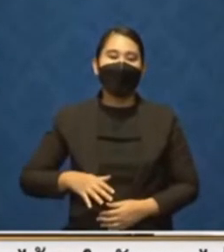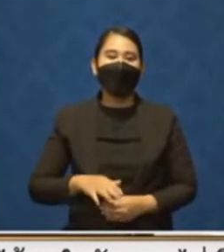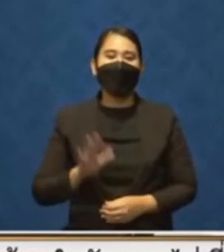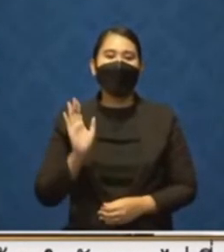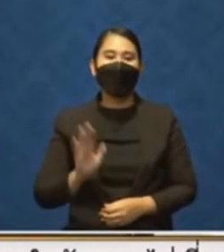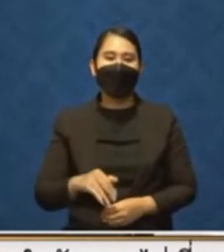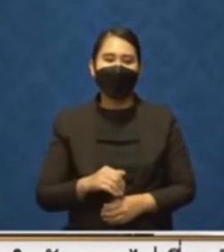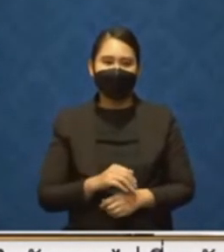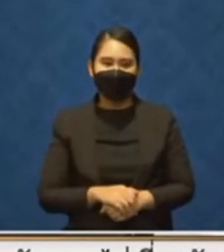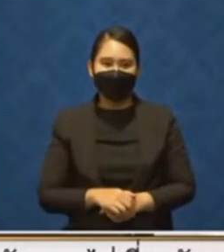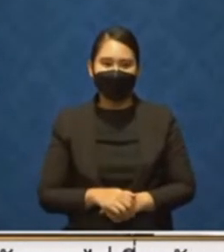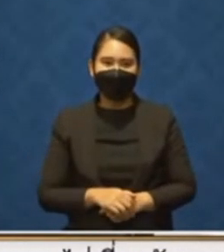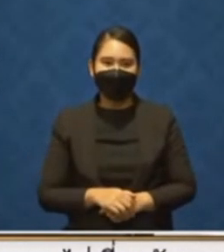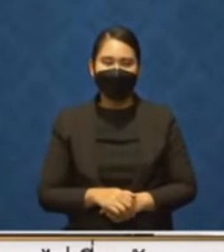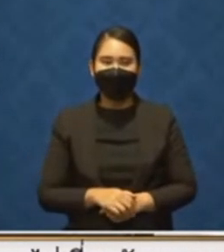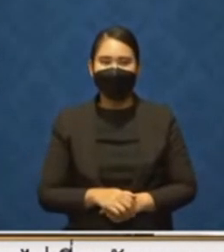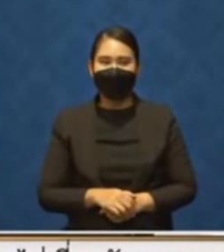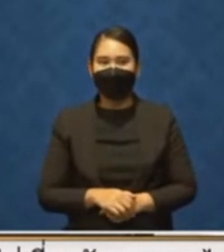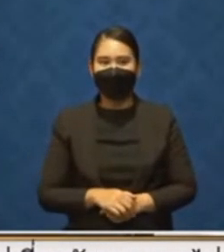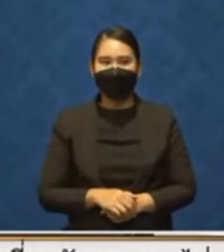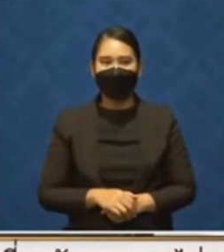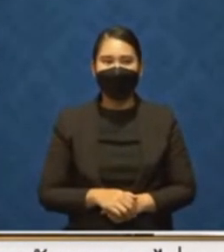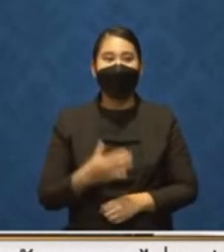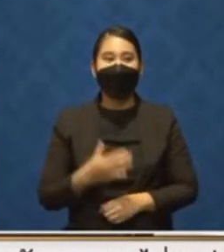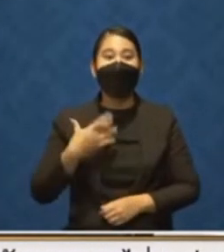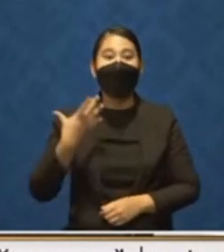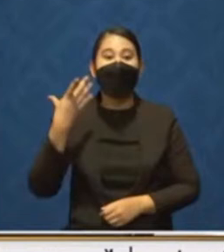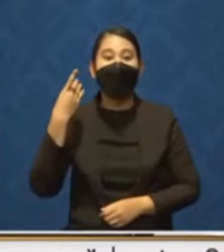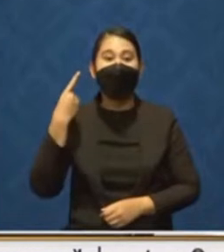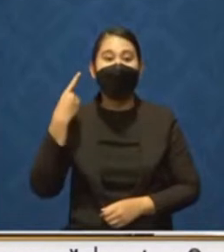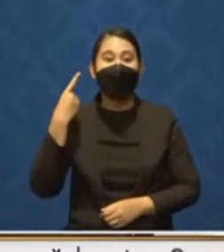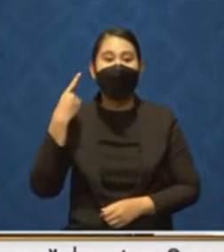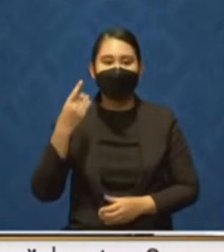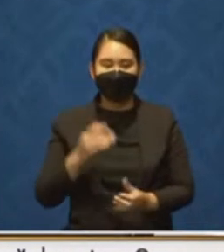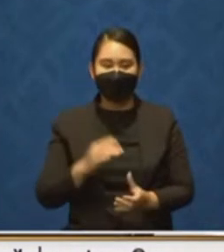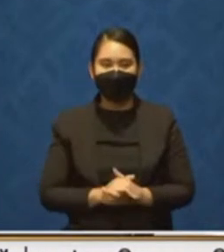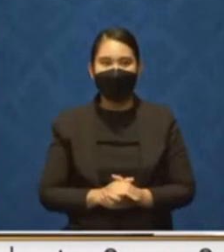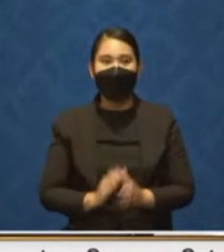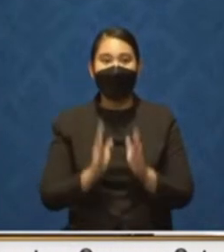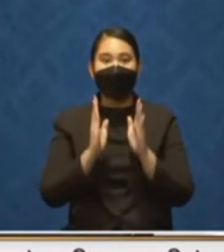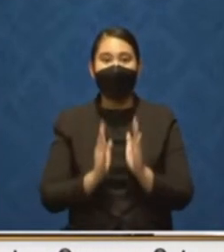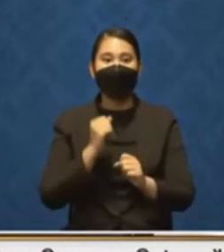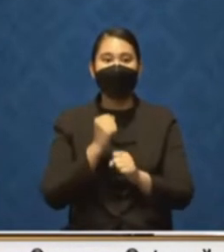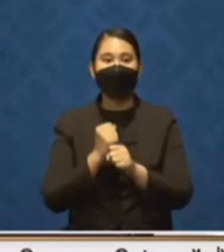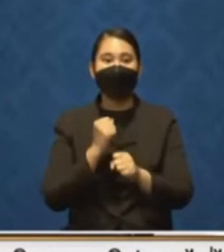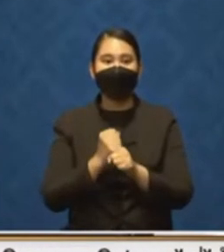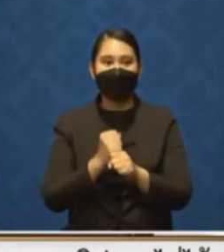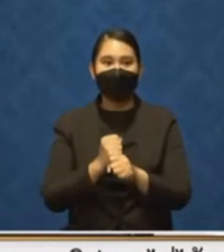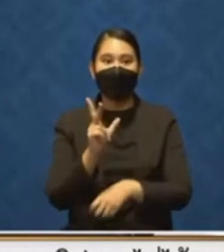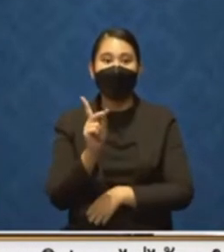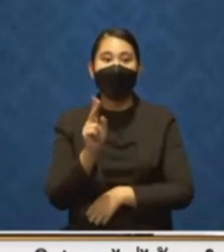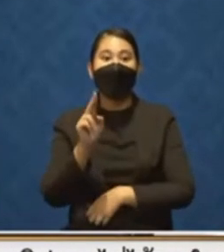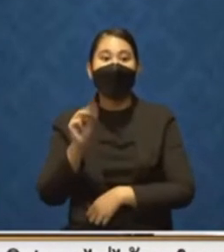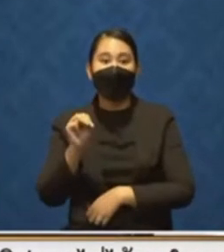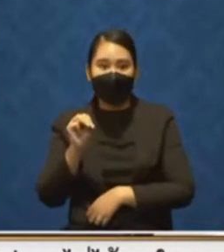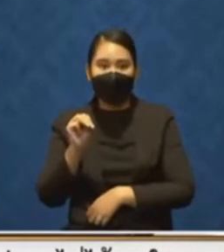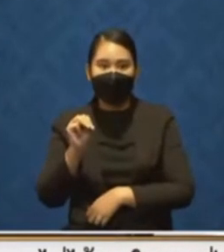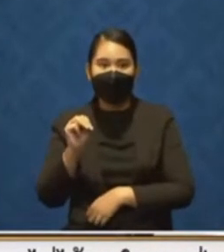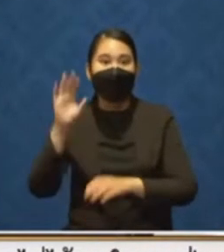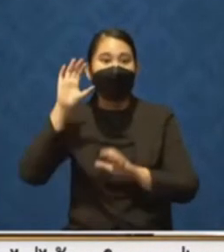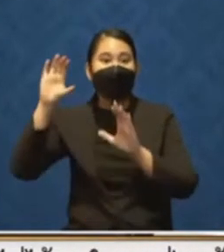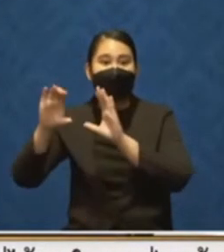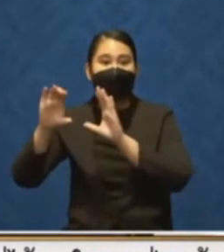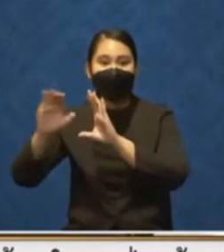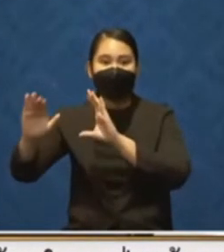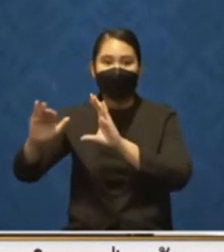ใจจะขาดเมื่อวานนี้เจ้าหน้าที่ระดับสูงของกรมส่งภาพให้ผมดูครับดูภาพที่ 9